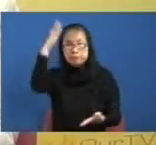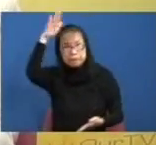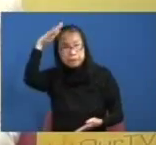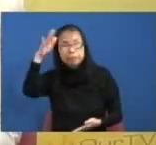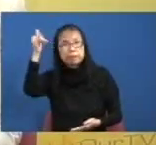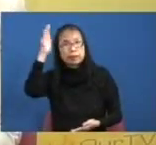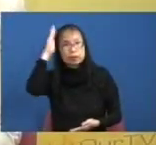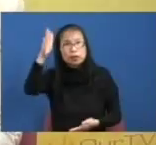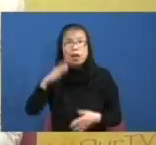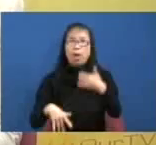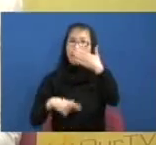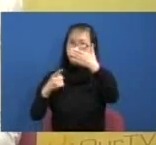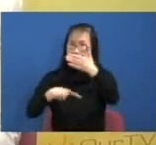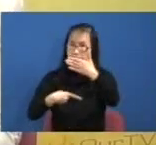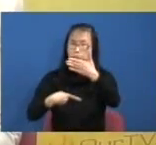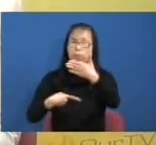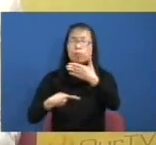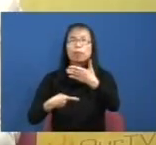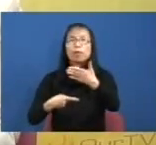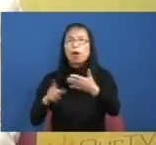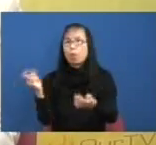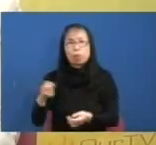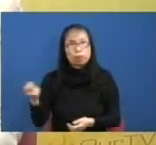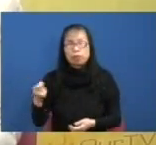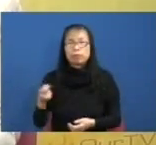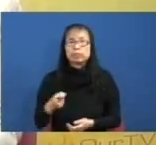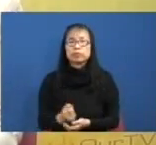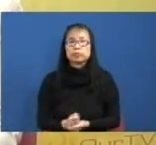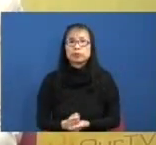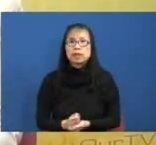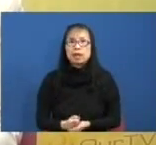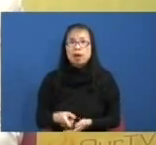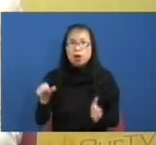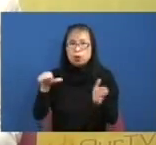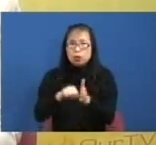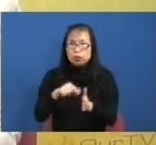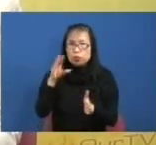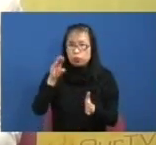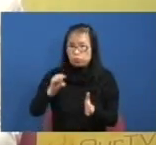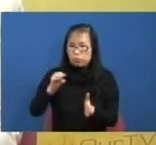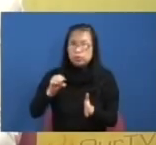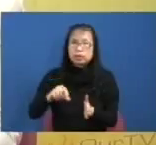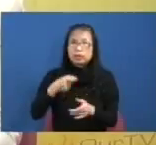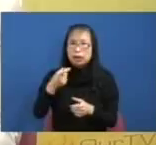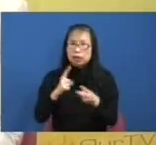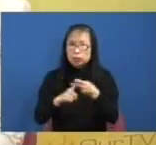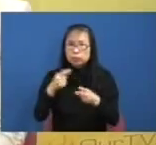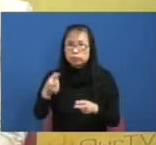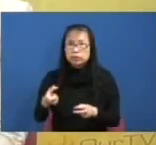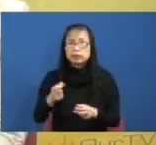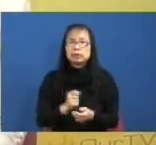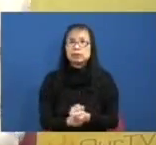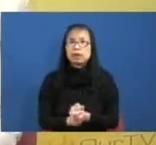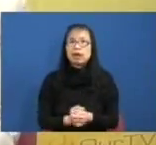嚟緊5月1日啦，今年好快到啦嚇，仲有個零月啫，咁就最低工資28元嗰、那個，即係嗰個係咪28元